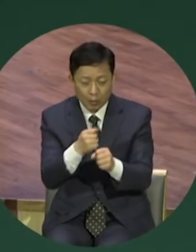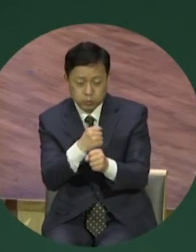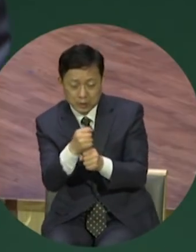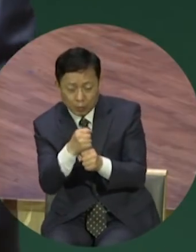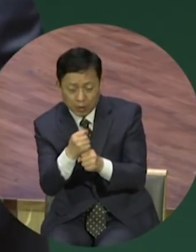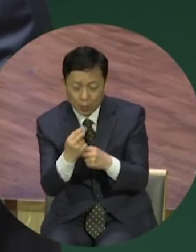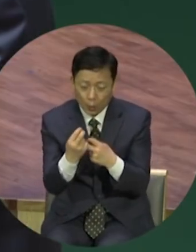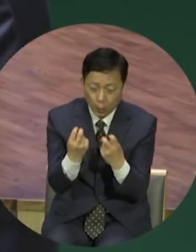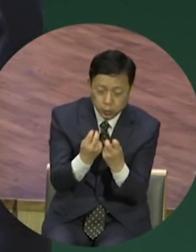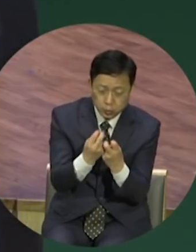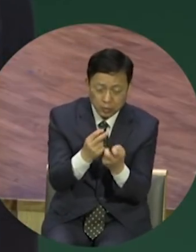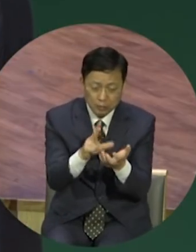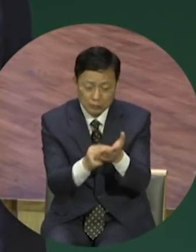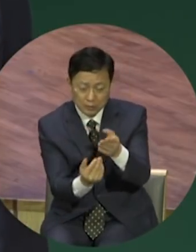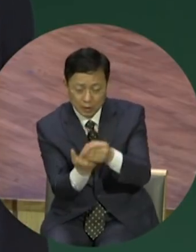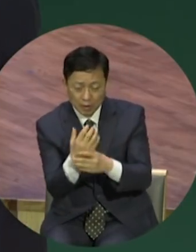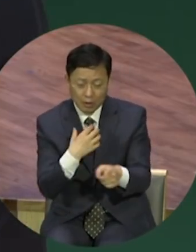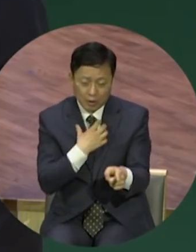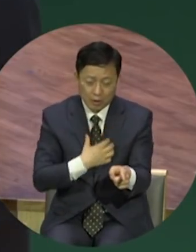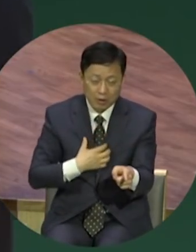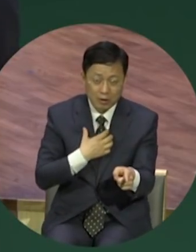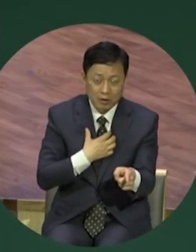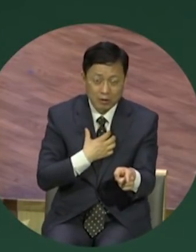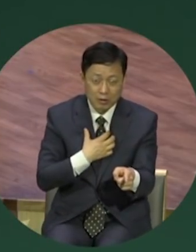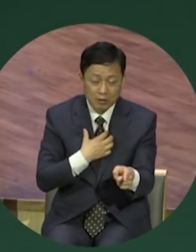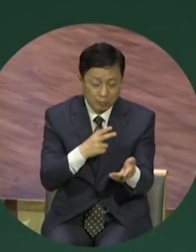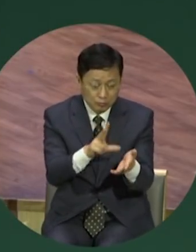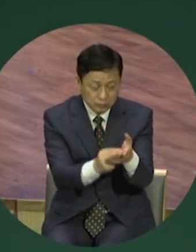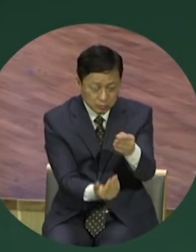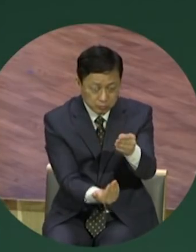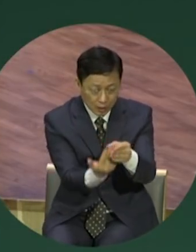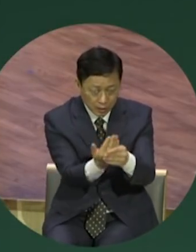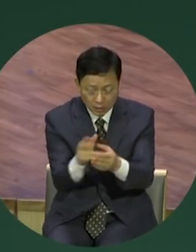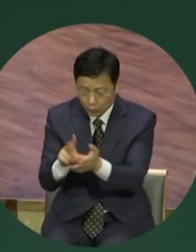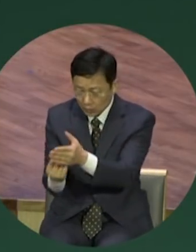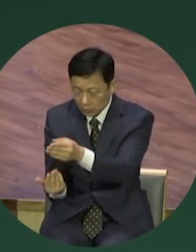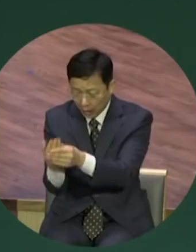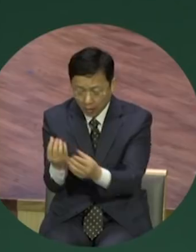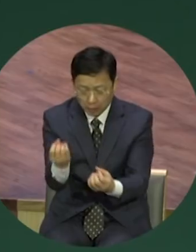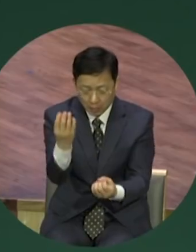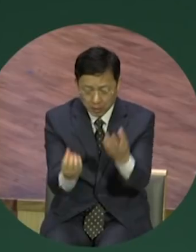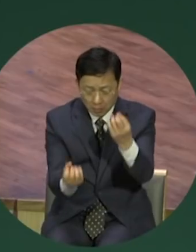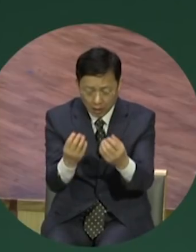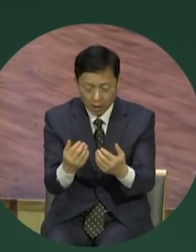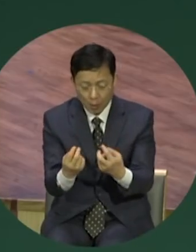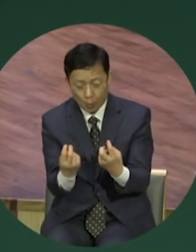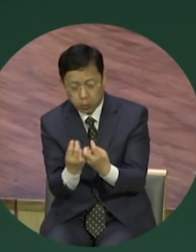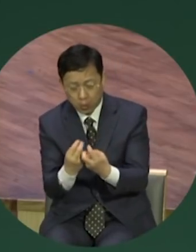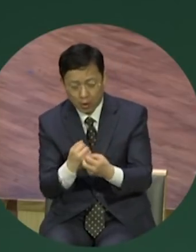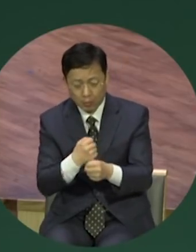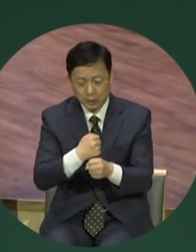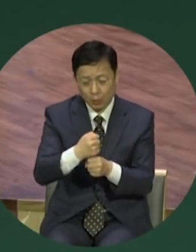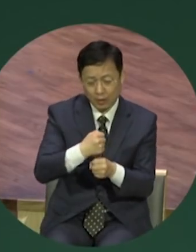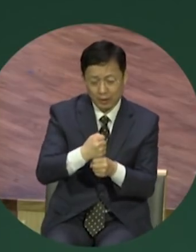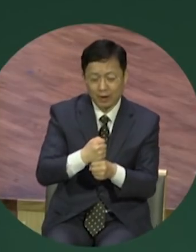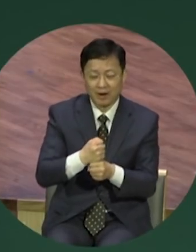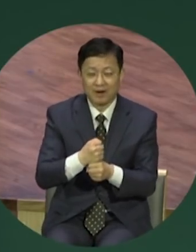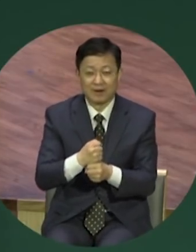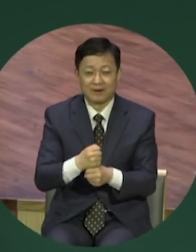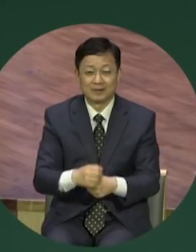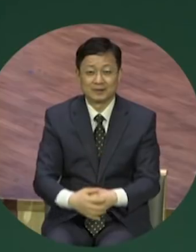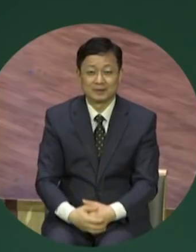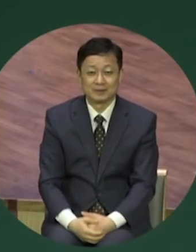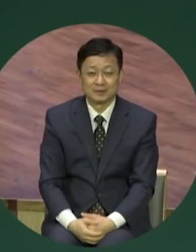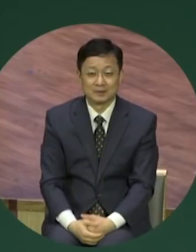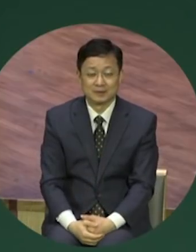rock and a hard place. 성경에 보면요, 불신자가 볼 땐 진퇴양난만 있어. But when you look in the Bible, from the eyes of the unbeliever, all the situations and happenings that